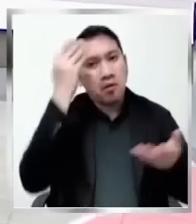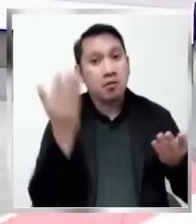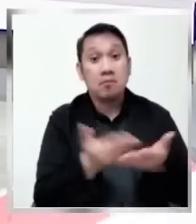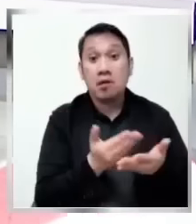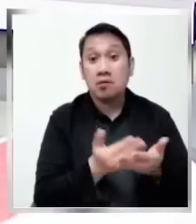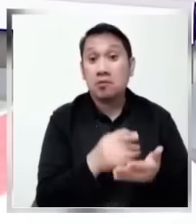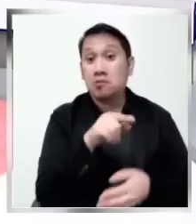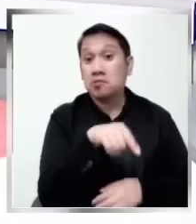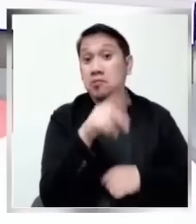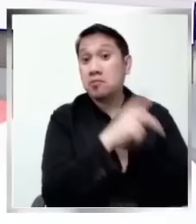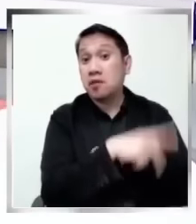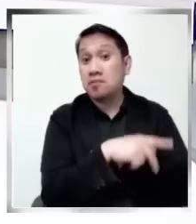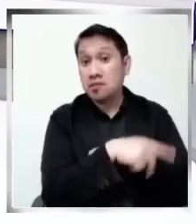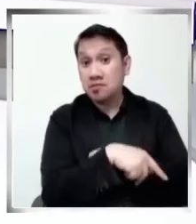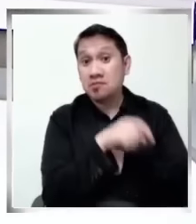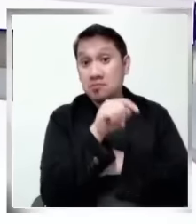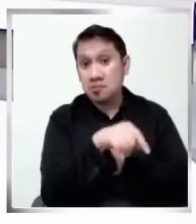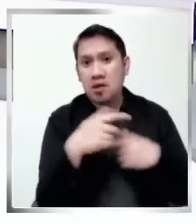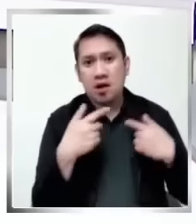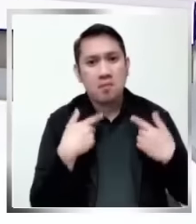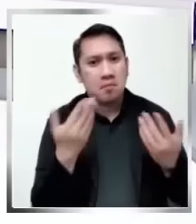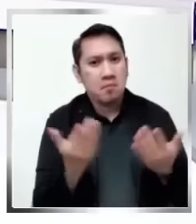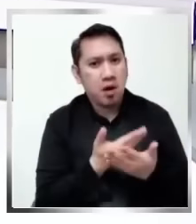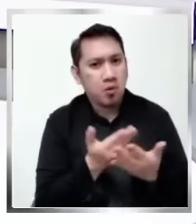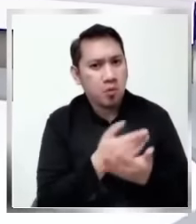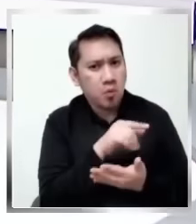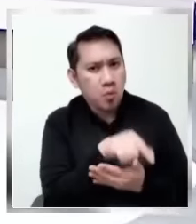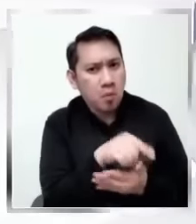ang pinakabagong marine species sa buong mundo.